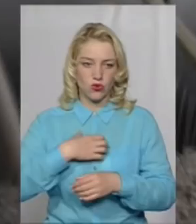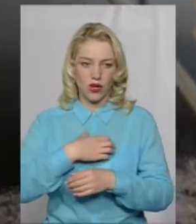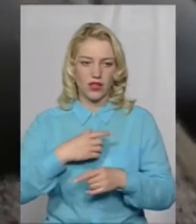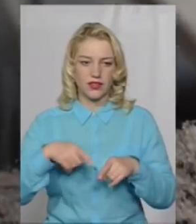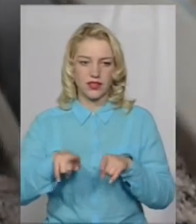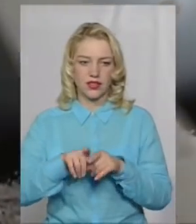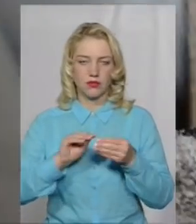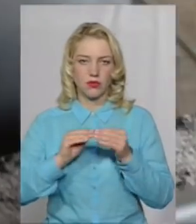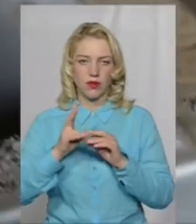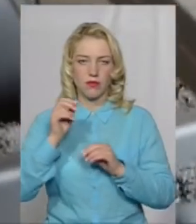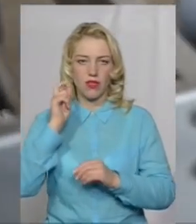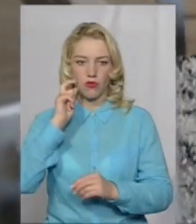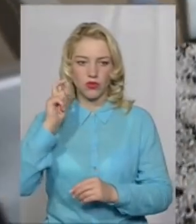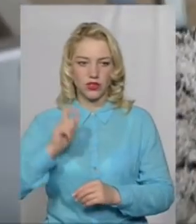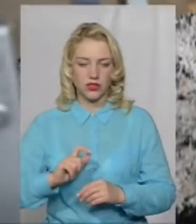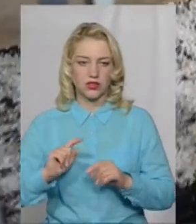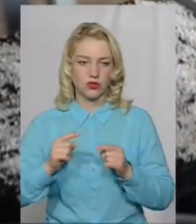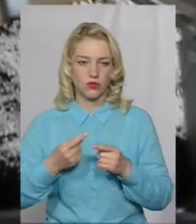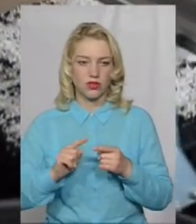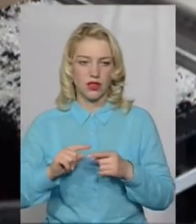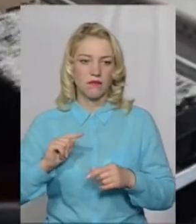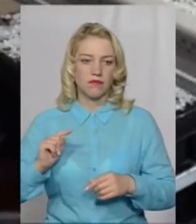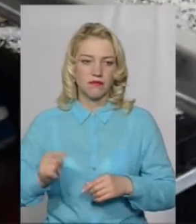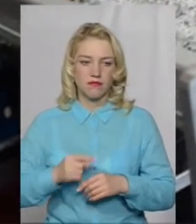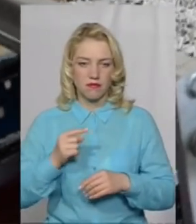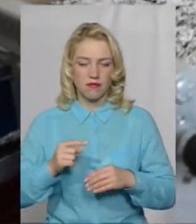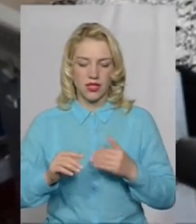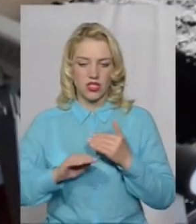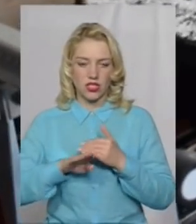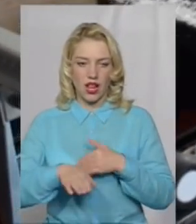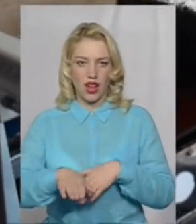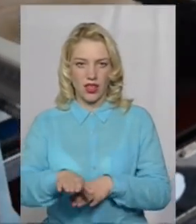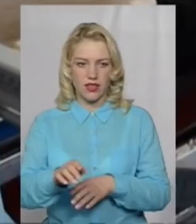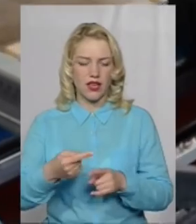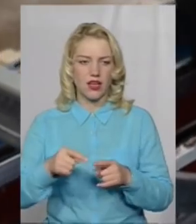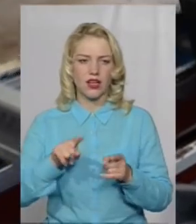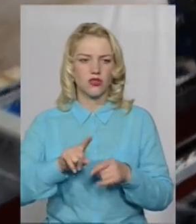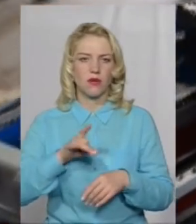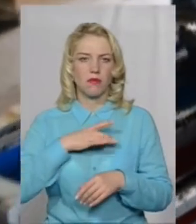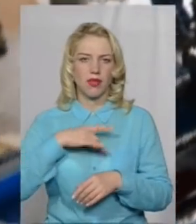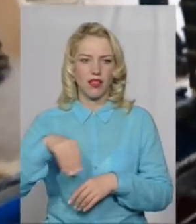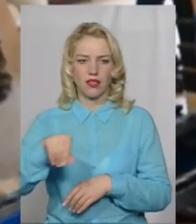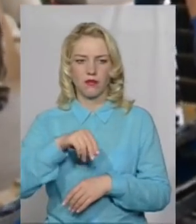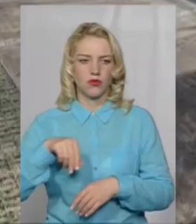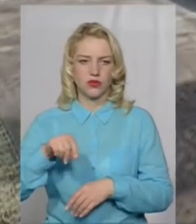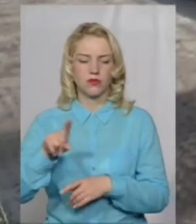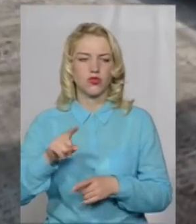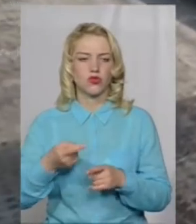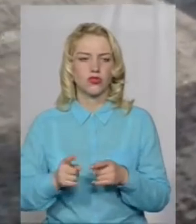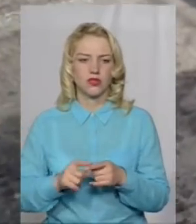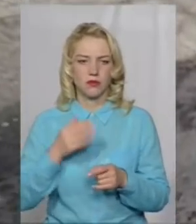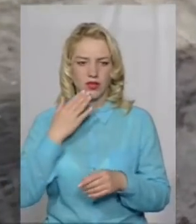таких проблем у нас на Україні. І тому ця перша лінія сьогодні, вона не тільки... А що це таке біленьке там посипається?